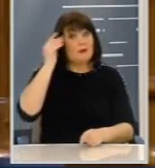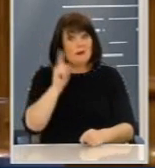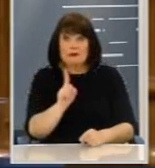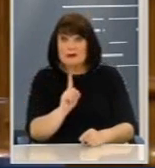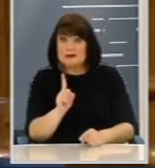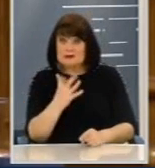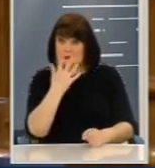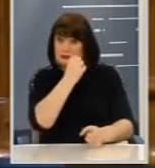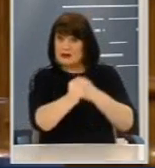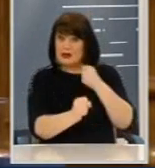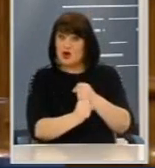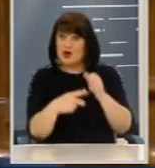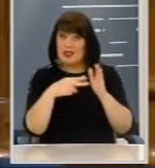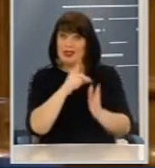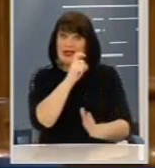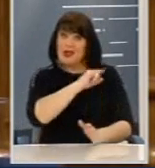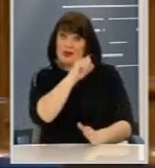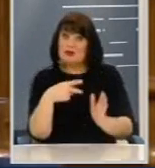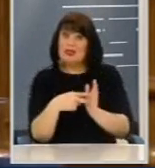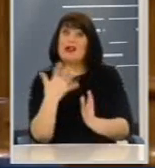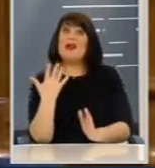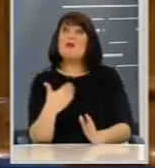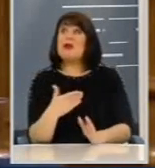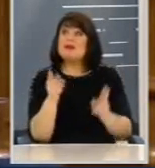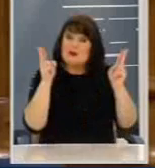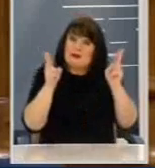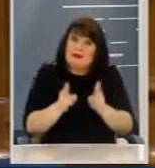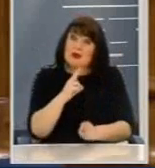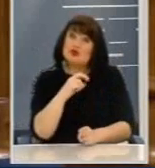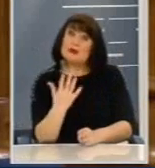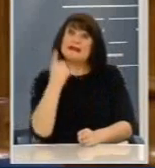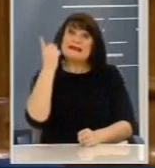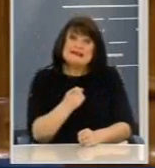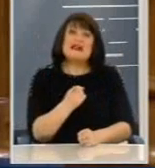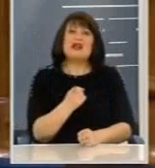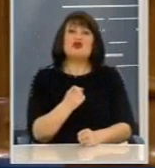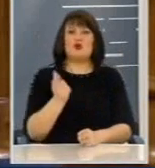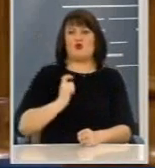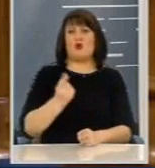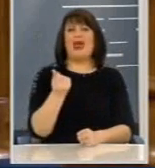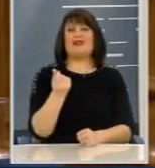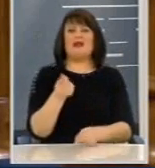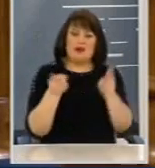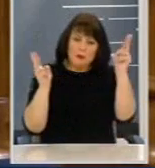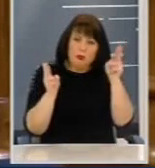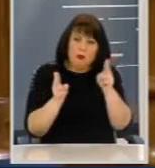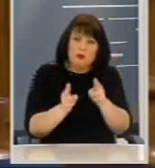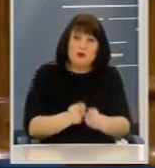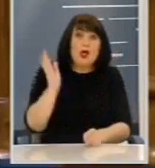επί 5 χρόνια, από το 10 στο 15, συρρυκνώθηκε 25% δημόσιος πλούτος επί των δικών σας